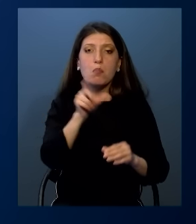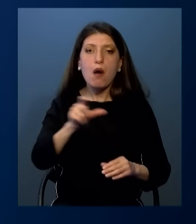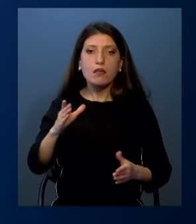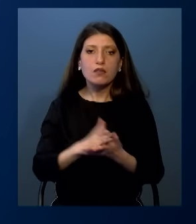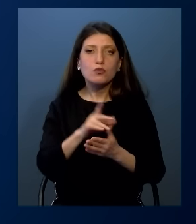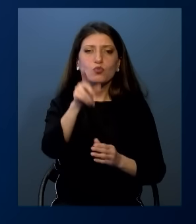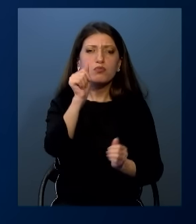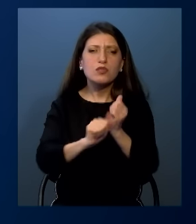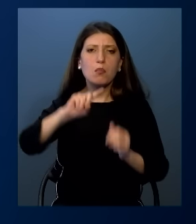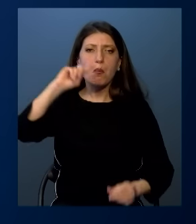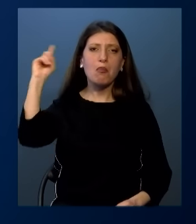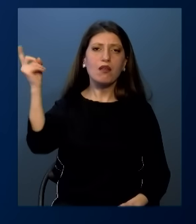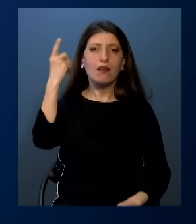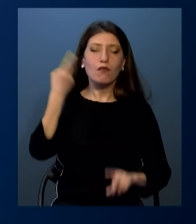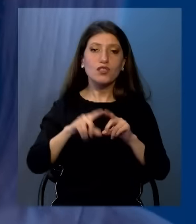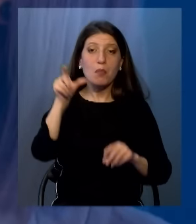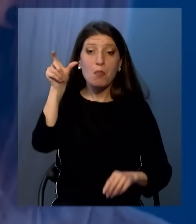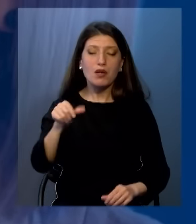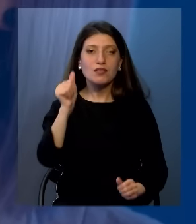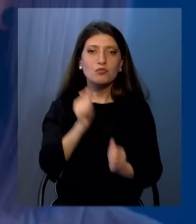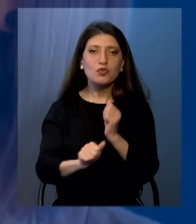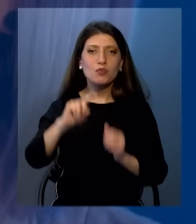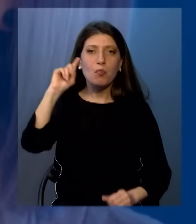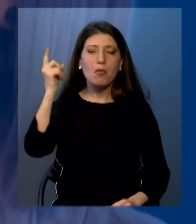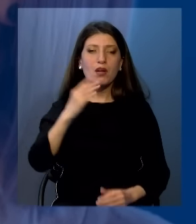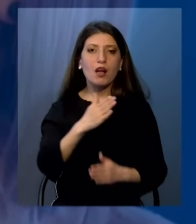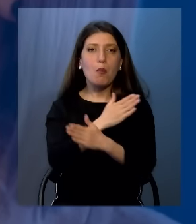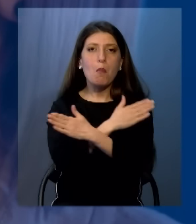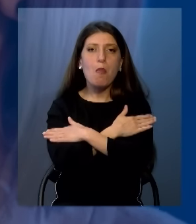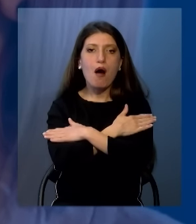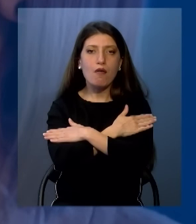ես, որովհետև մարդը միշտ մենակ է մահվան առաջ։